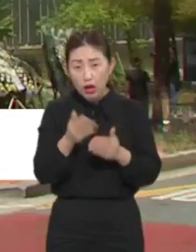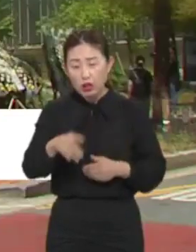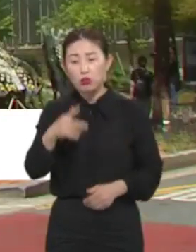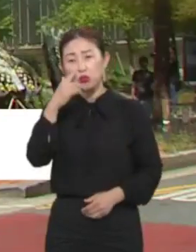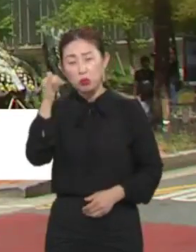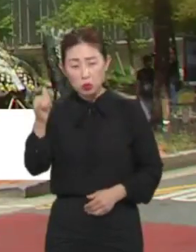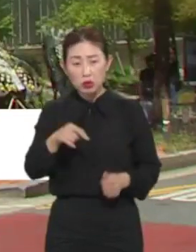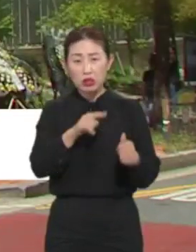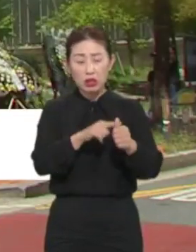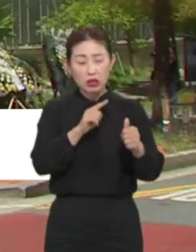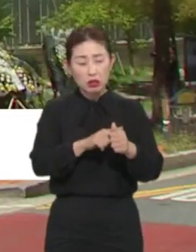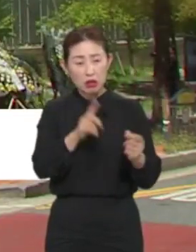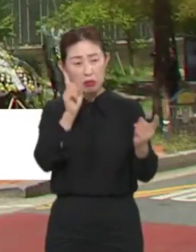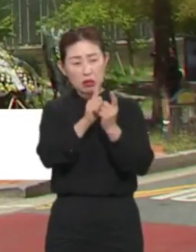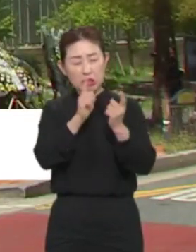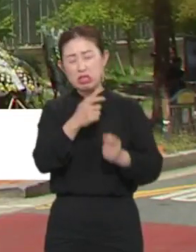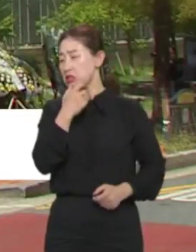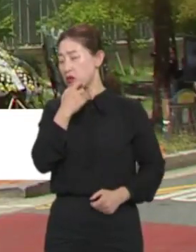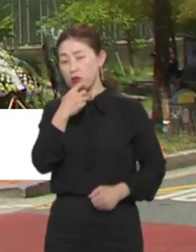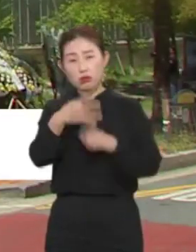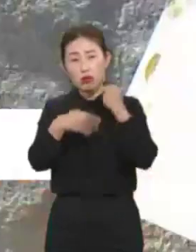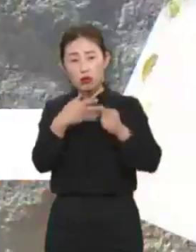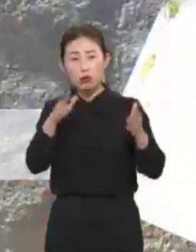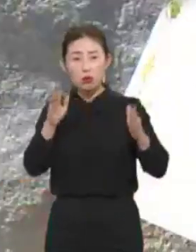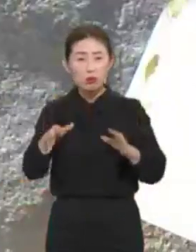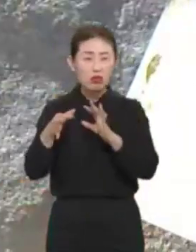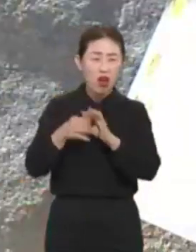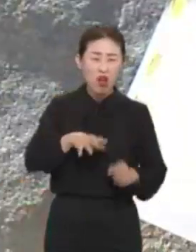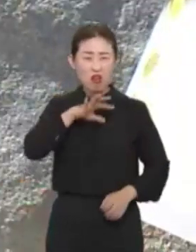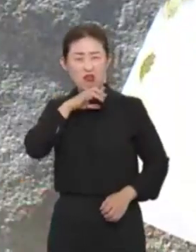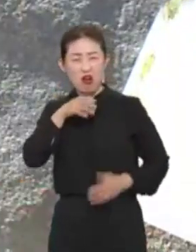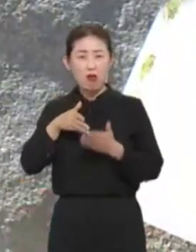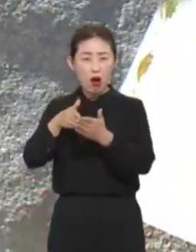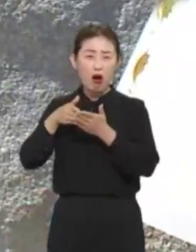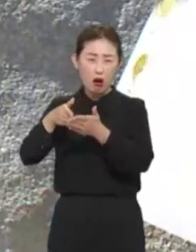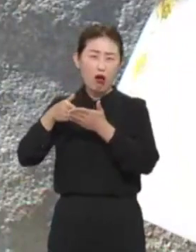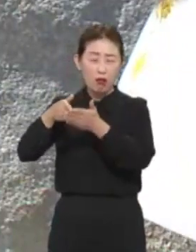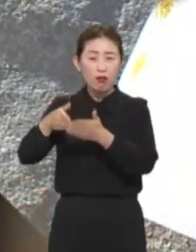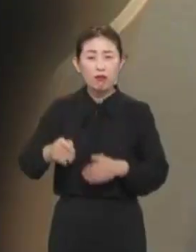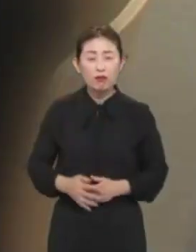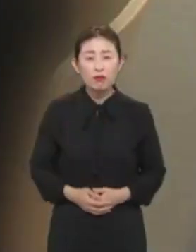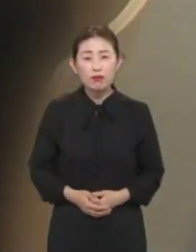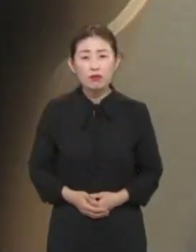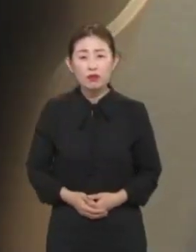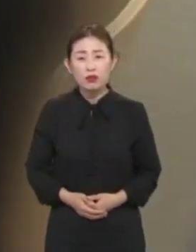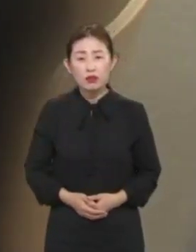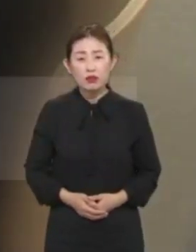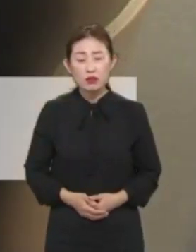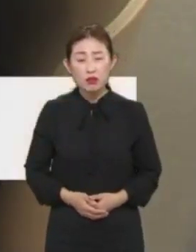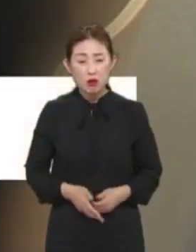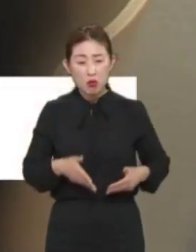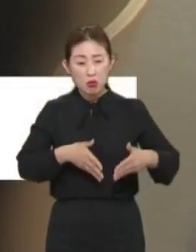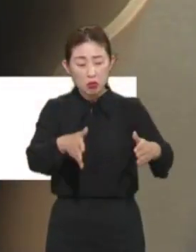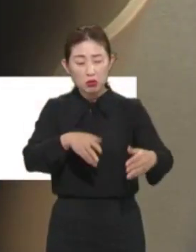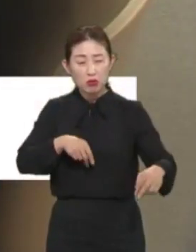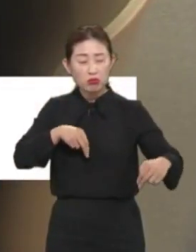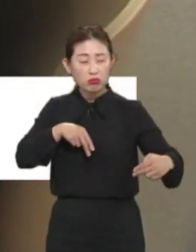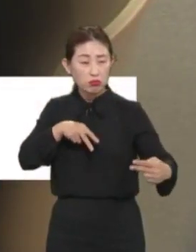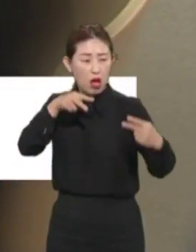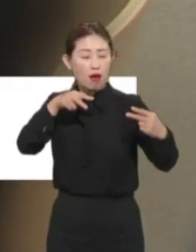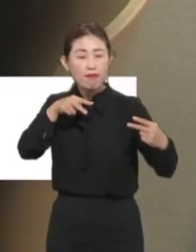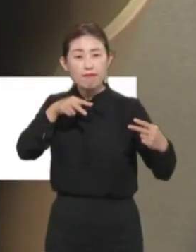A 교사와 마주치기 싫다며 4년여간 지속적인 민원을 제기한 걸로 알려졌습니다. 복도에서 마주칠 수도 있네. 뭐